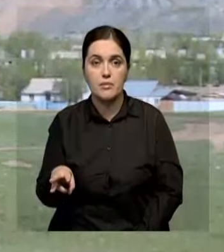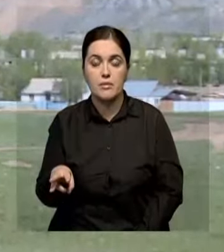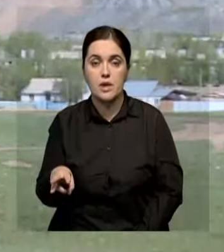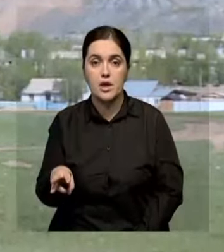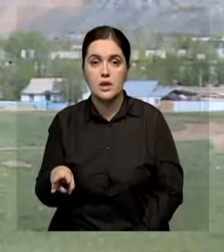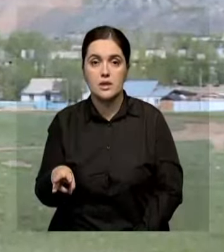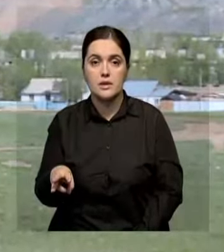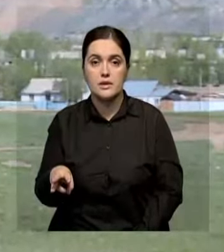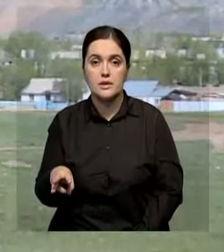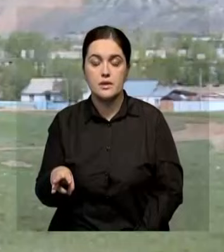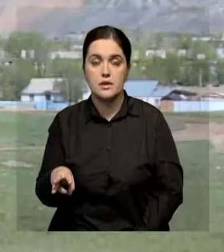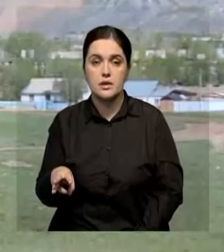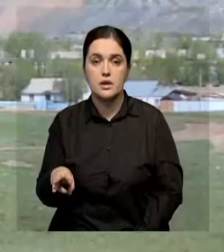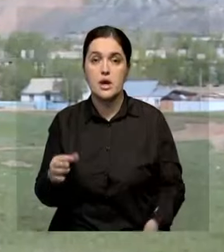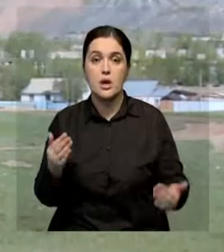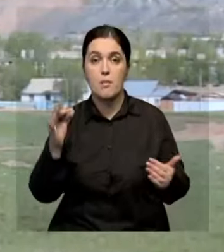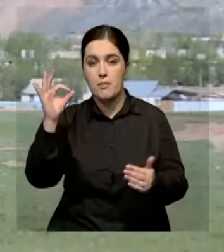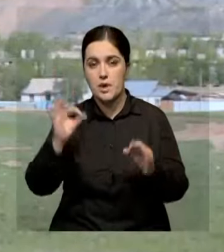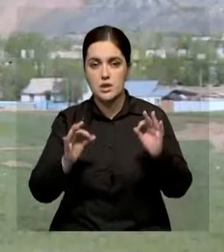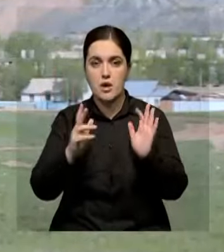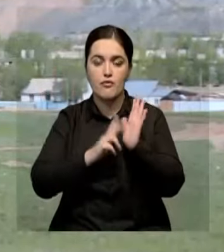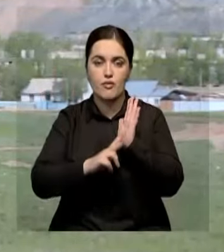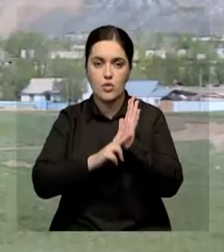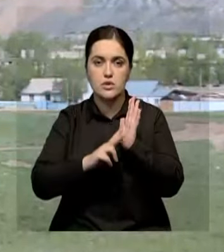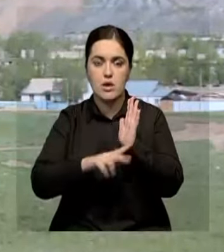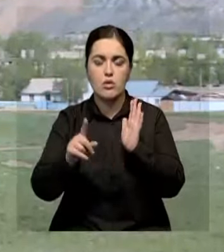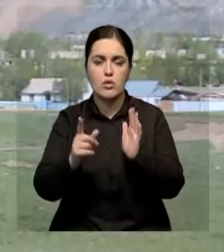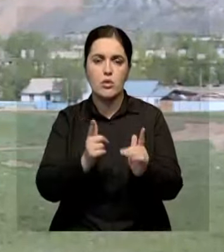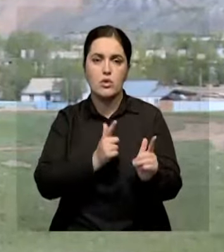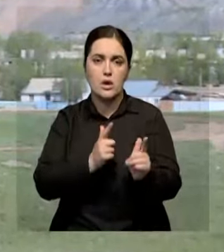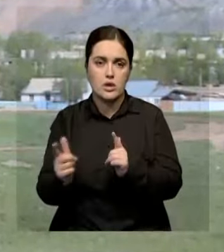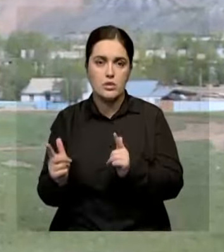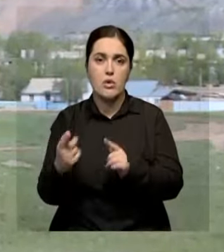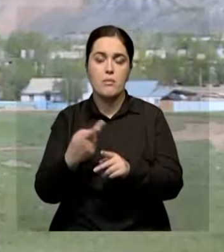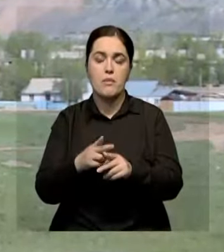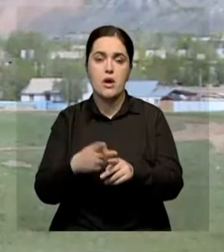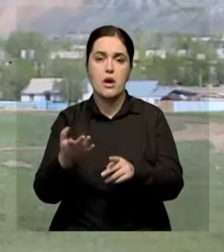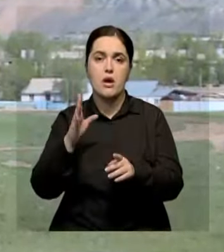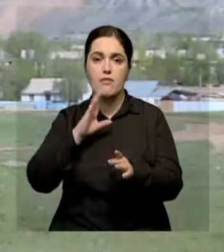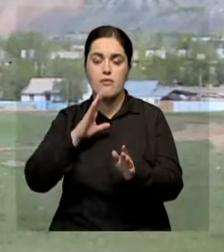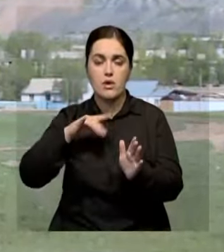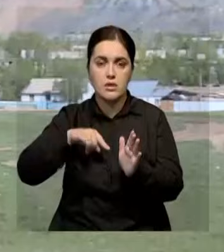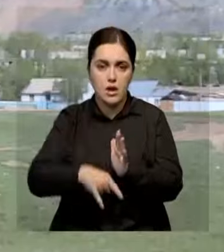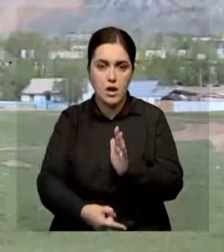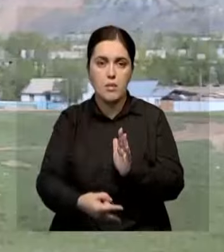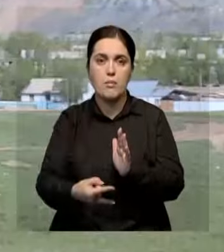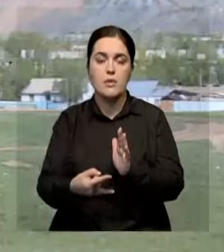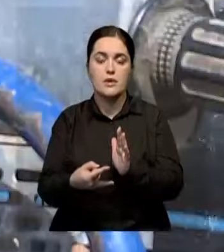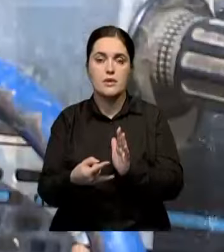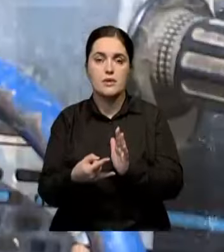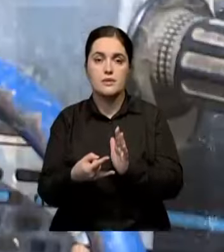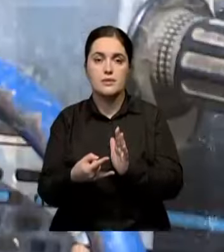данное время уже процентов 80 этих работ выполнены. Установлены колодцы, выкопаны две